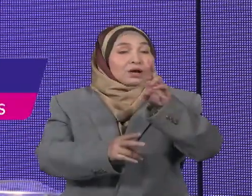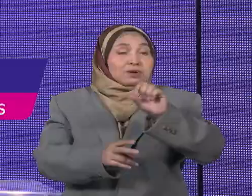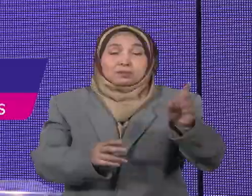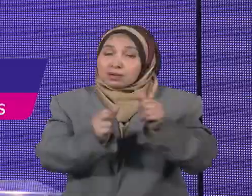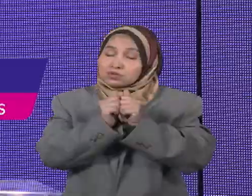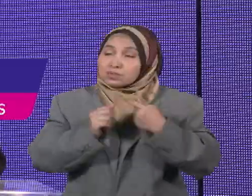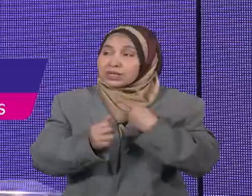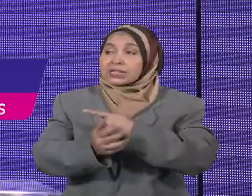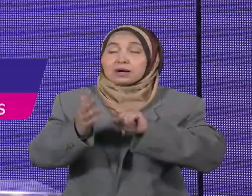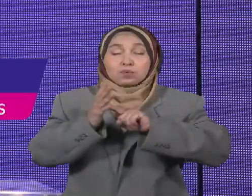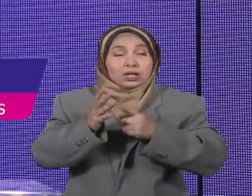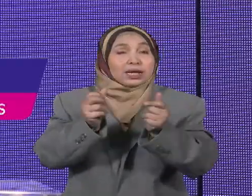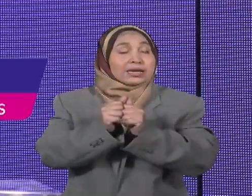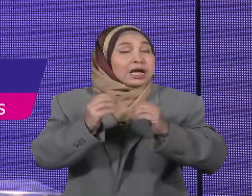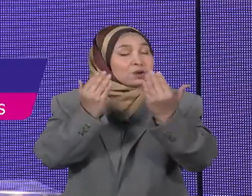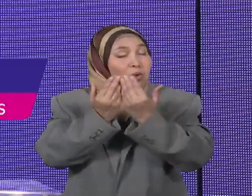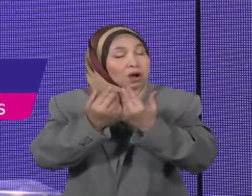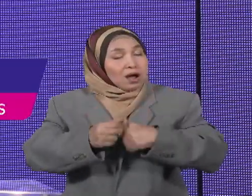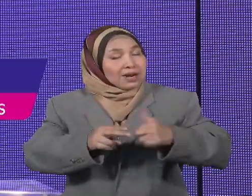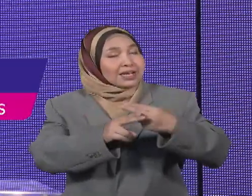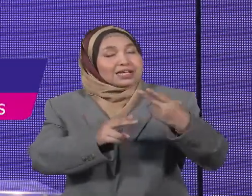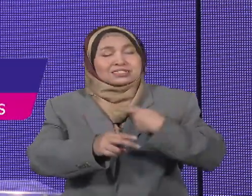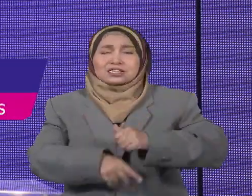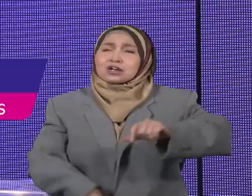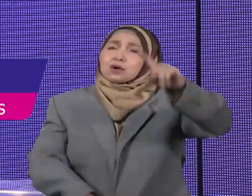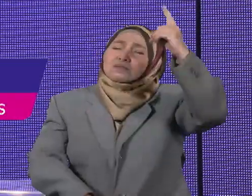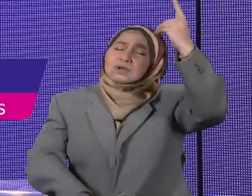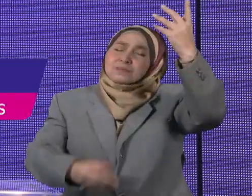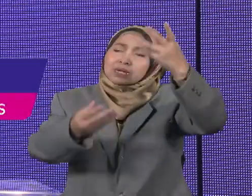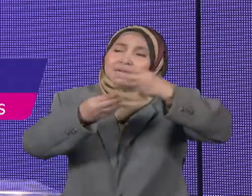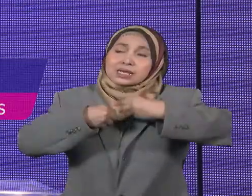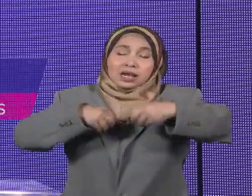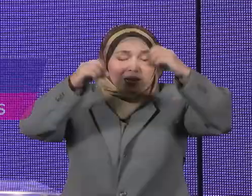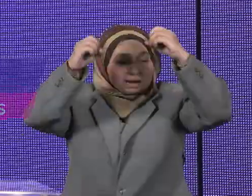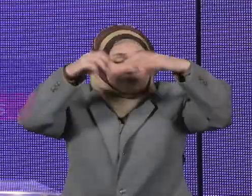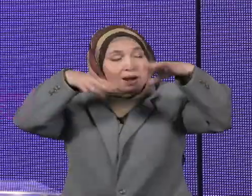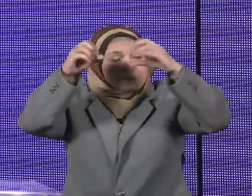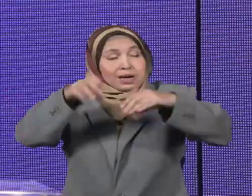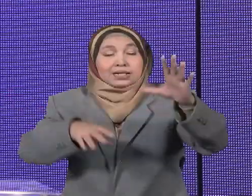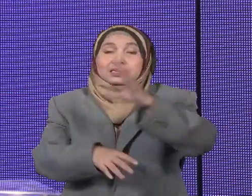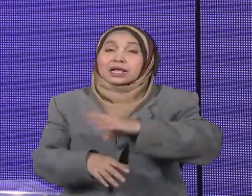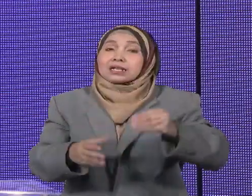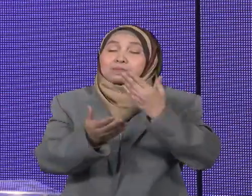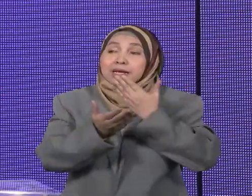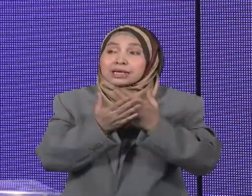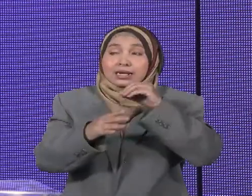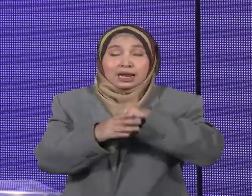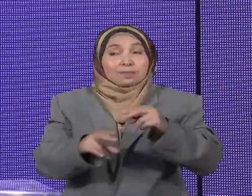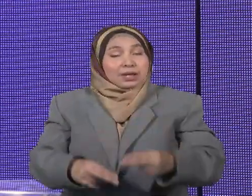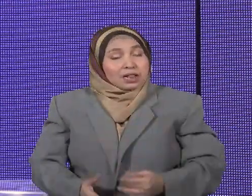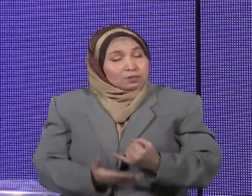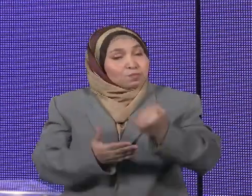sama-sama kita mulakan dengan doa ringkas kita, iaitu subhanakala ilmalana illa ma 'allamtana innaka antal alimul